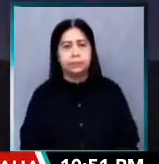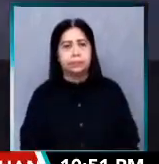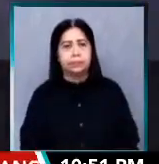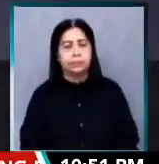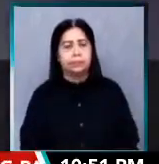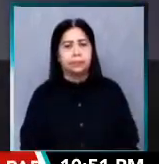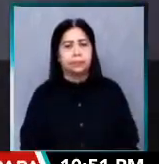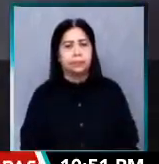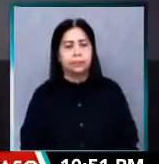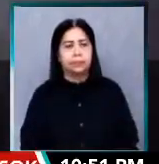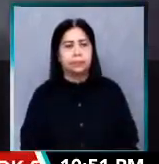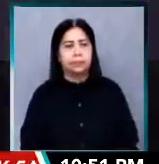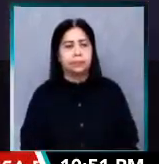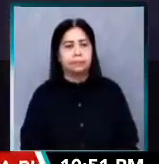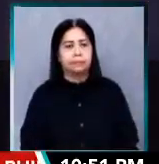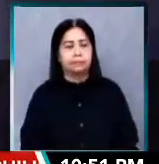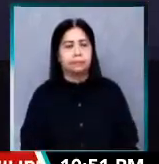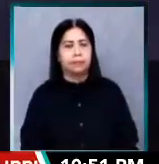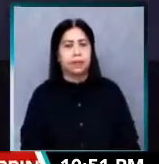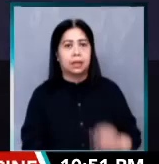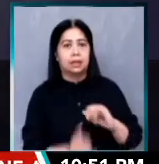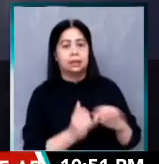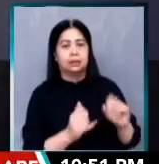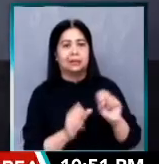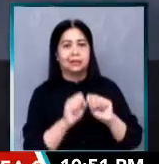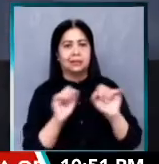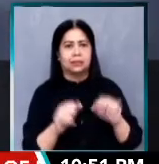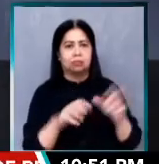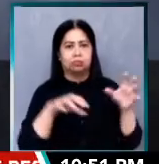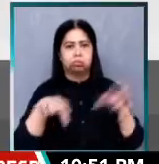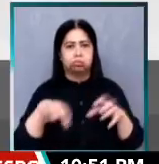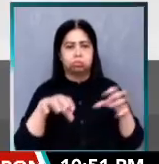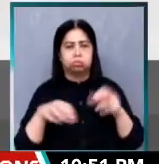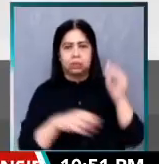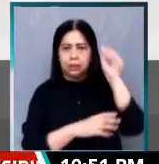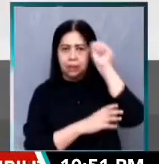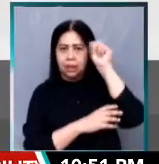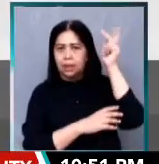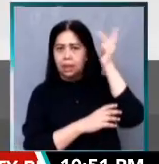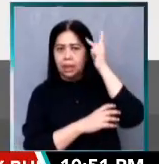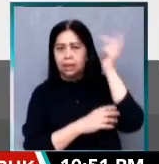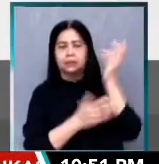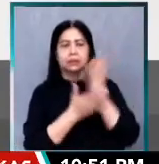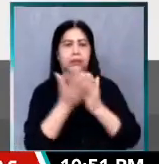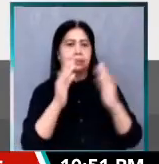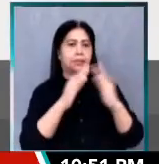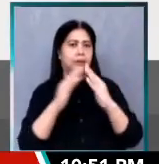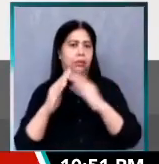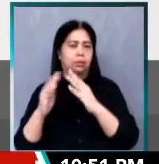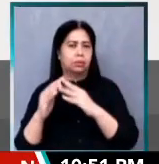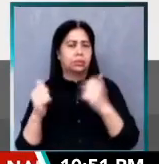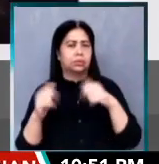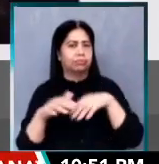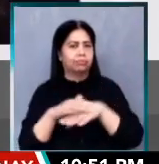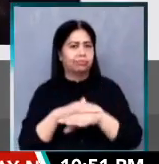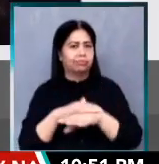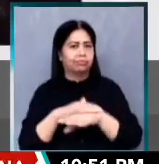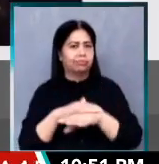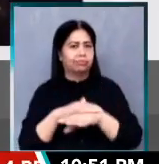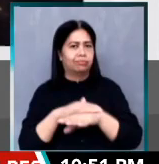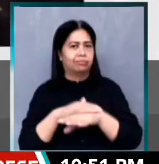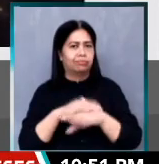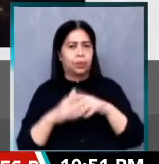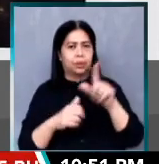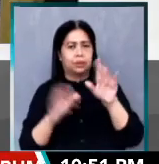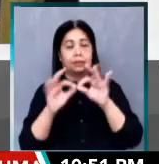Tail end ng frontal system din ang nagpaulan sa Aklan. Ilang bahay sa Madalag ang pinasok ng baha. Isang pamilya naman